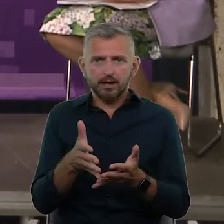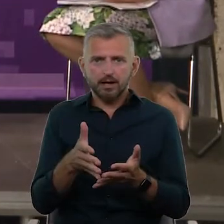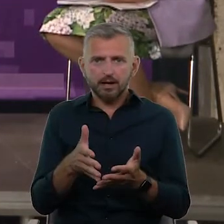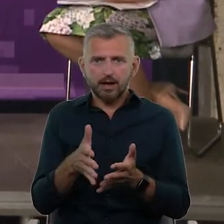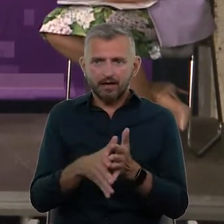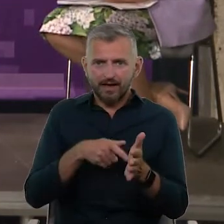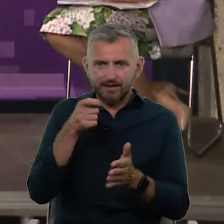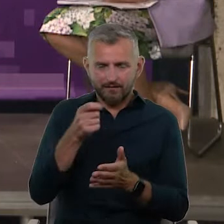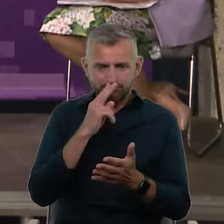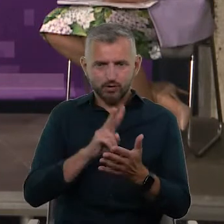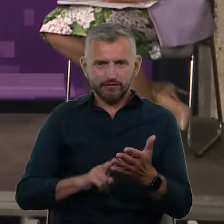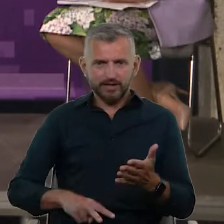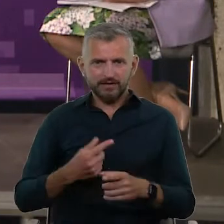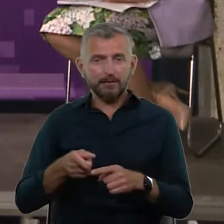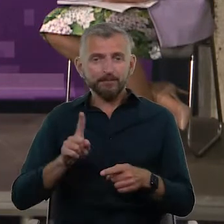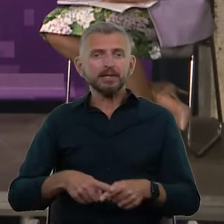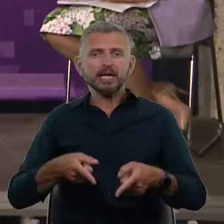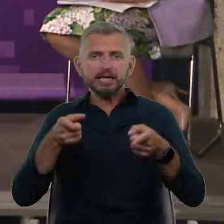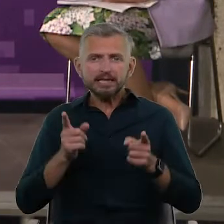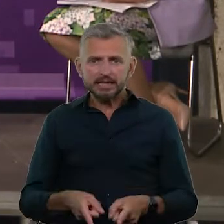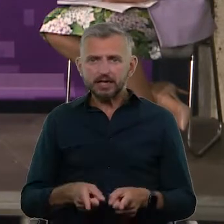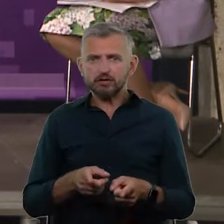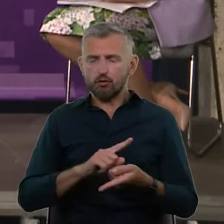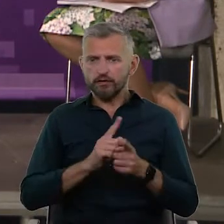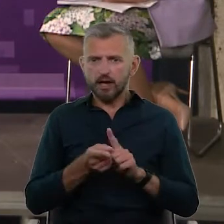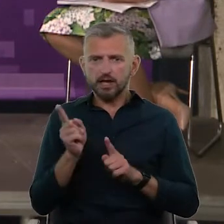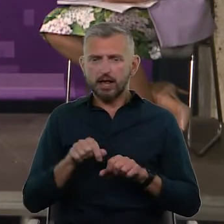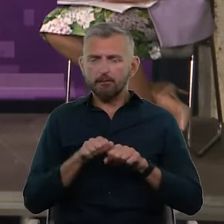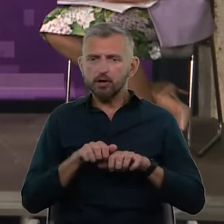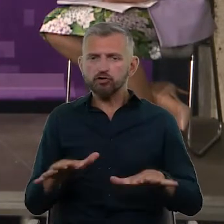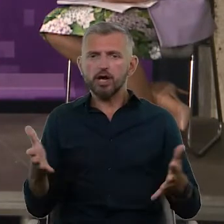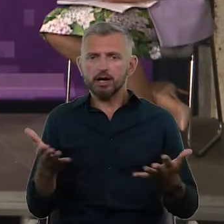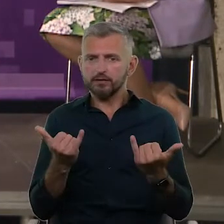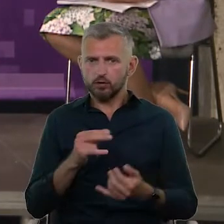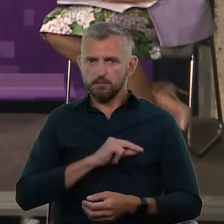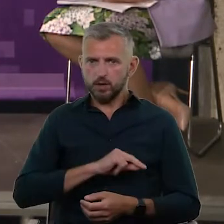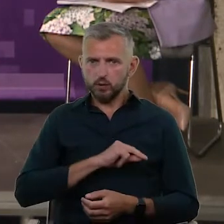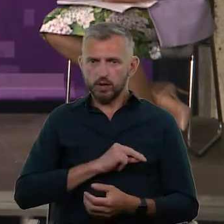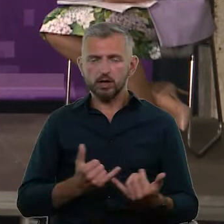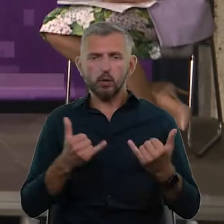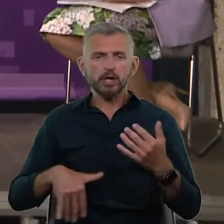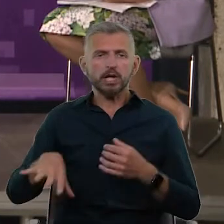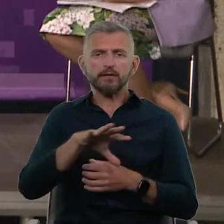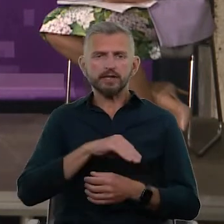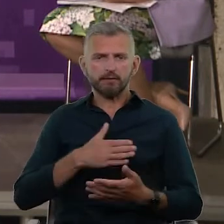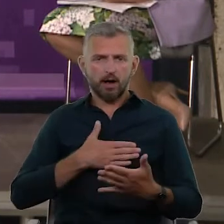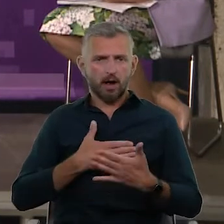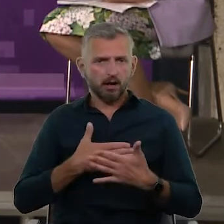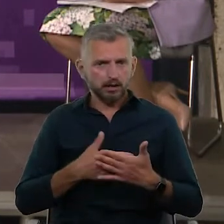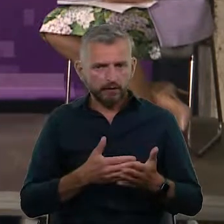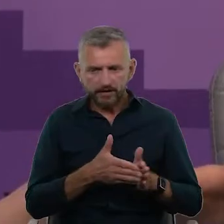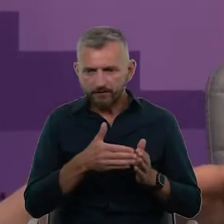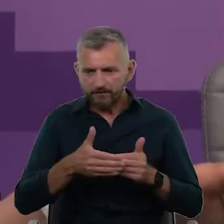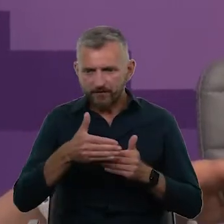заяви подивитися. І це дійсно стала та мережа, яка сьогодні працює. Сьогодні всі в активній фазі